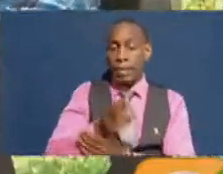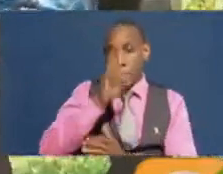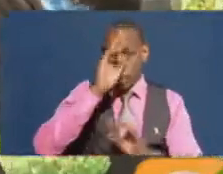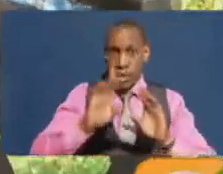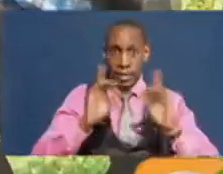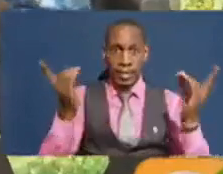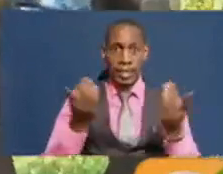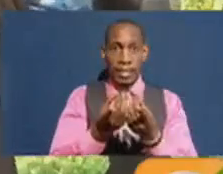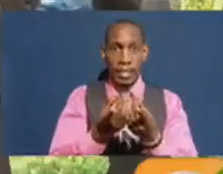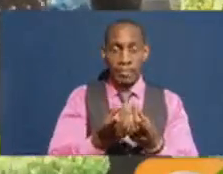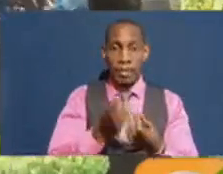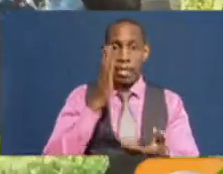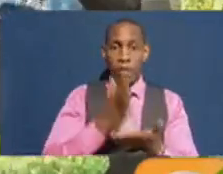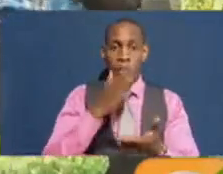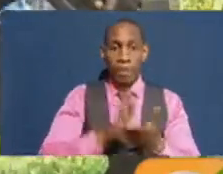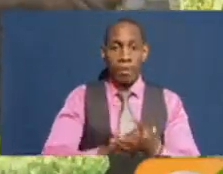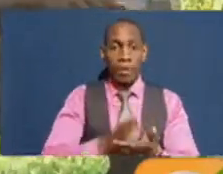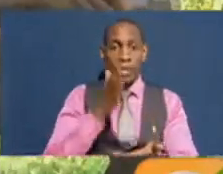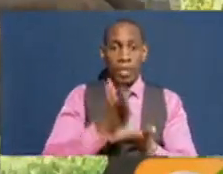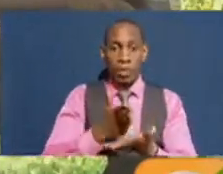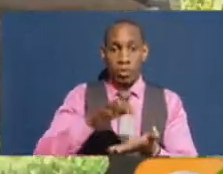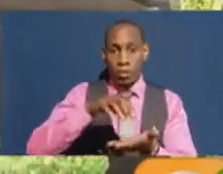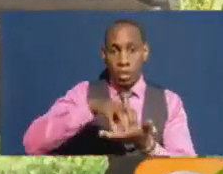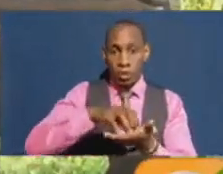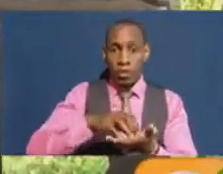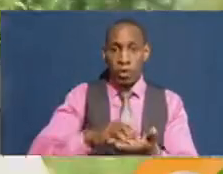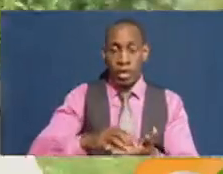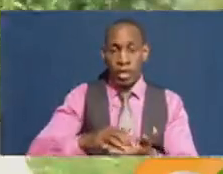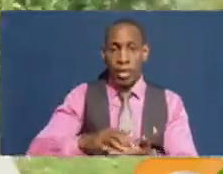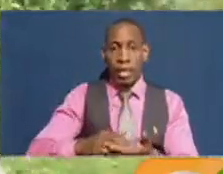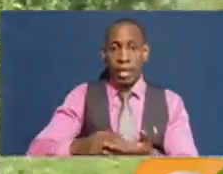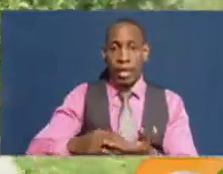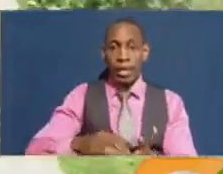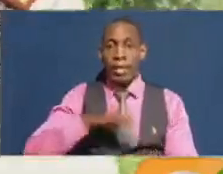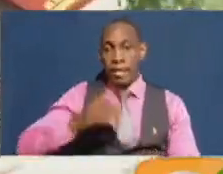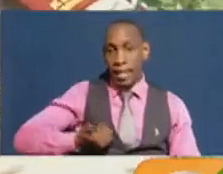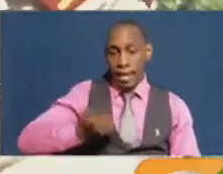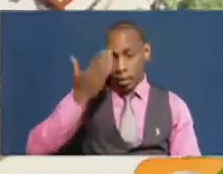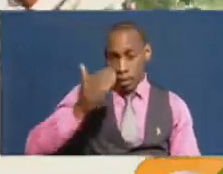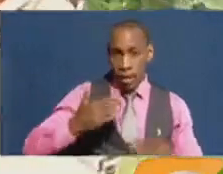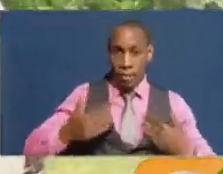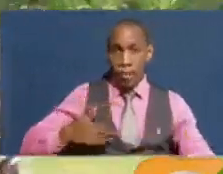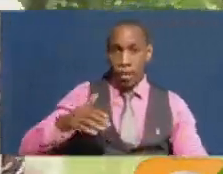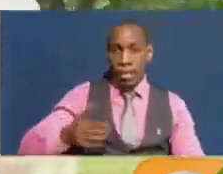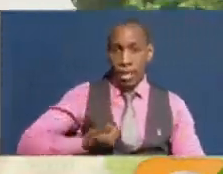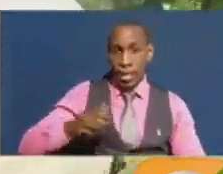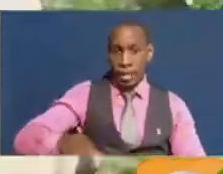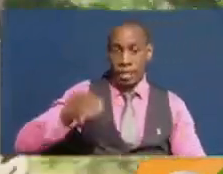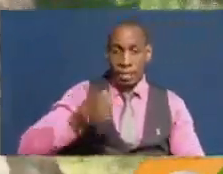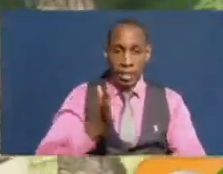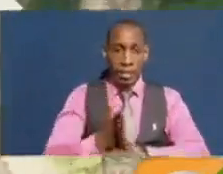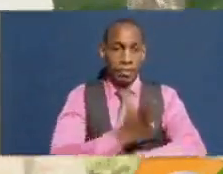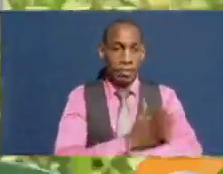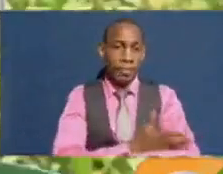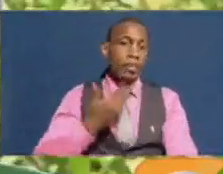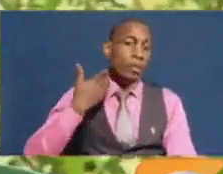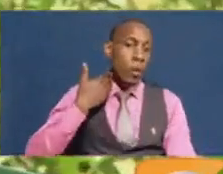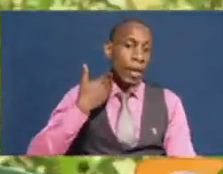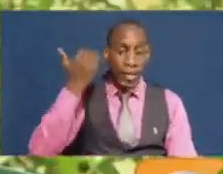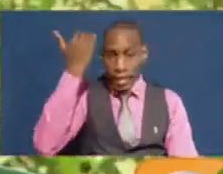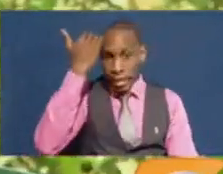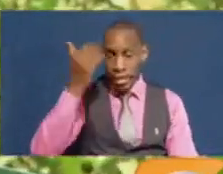polisi kubaini mbivu na mbichi kuhusu kifo cha mpendwa wao, kwani mwili wa Wendy ulipatikana na majeraha shingoni na